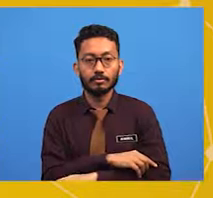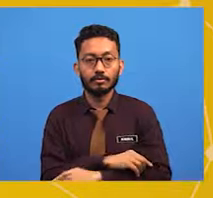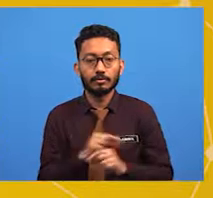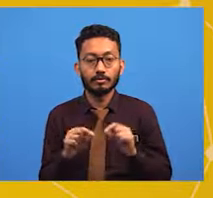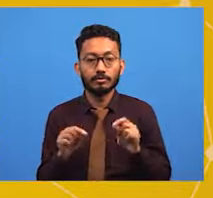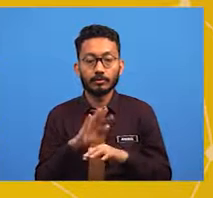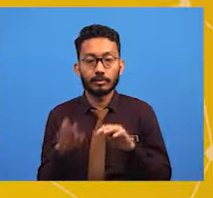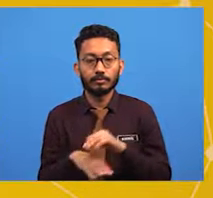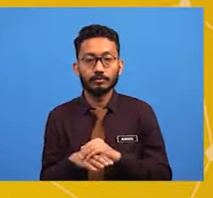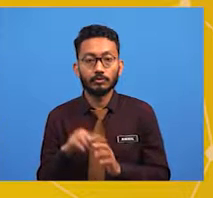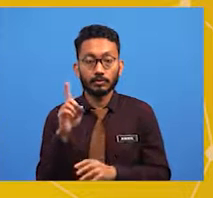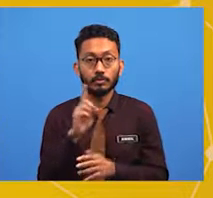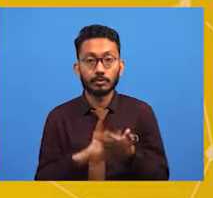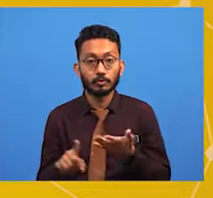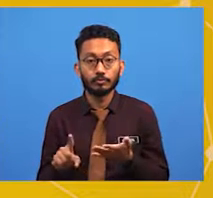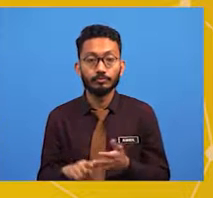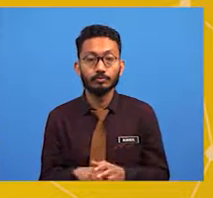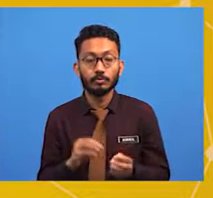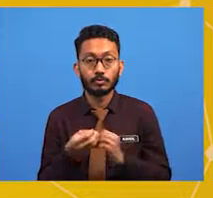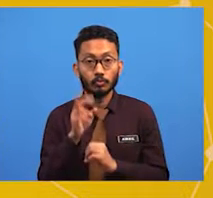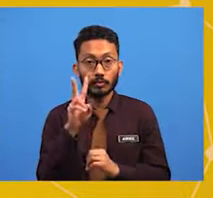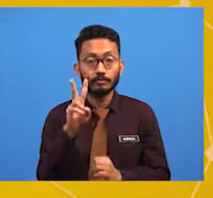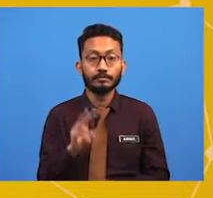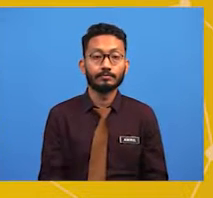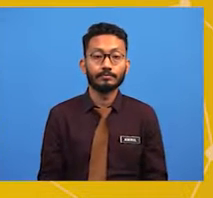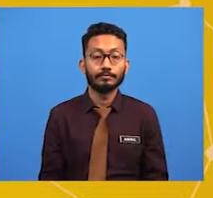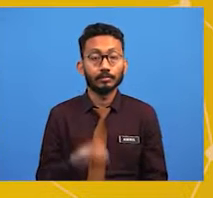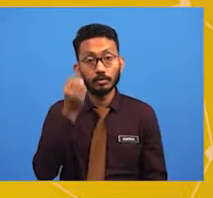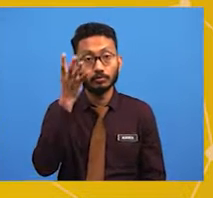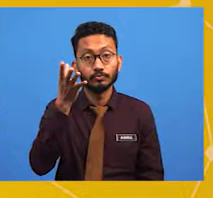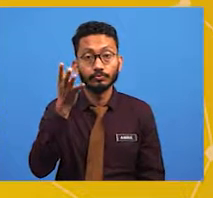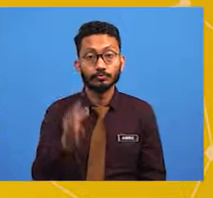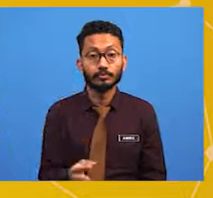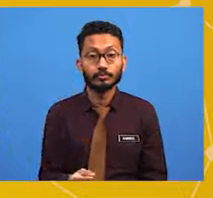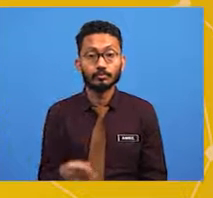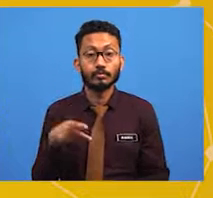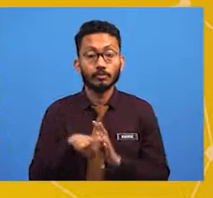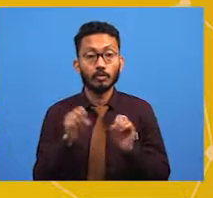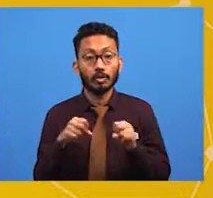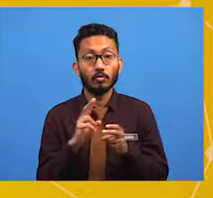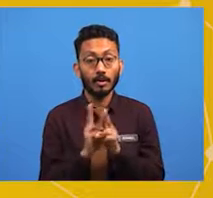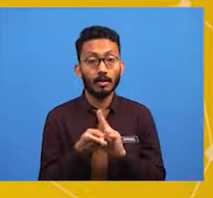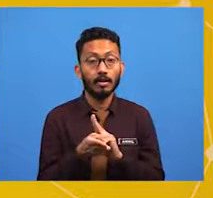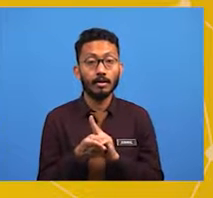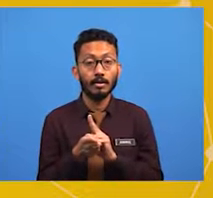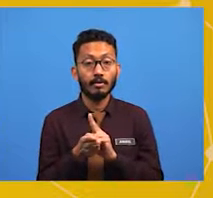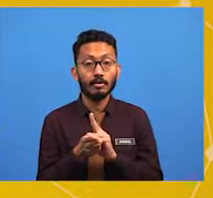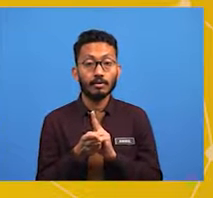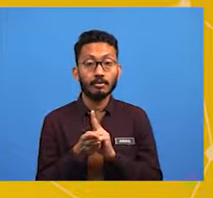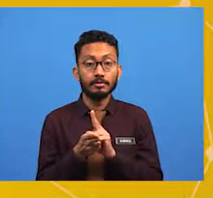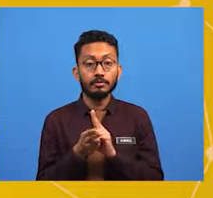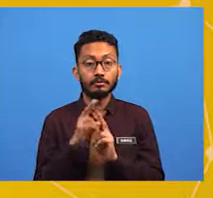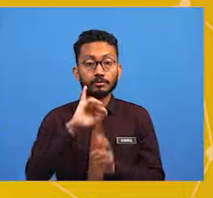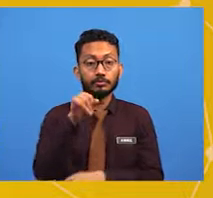seminggu. Kedua, mengisytiharkan pemboleh ubah iaitu jumlah